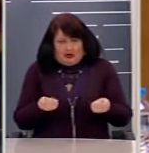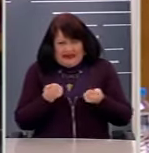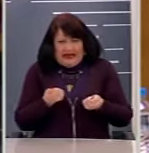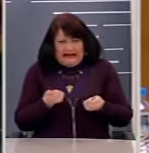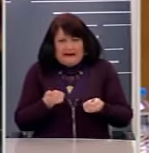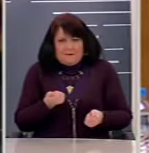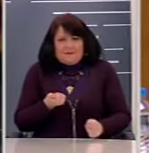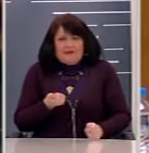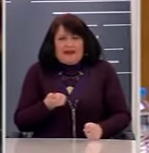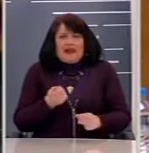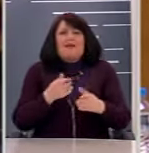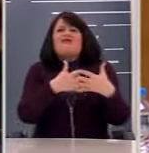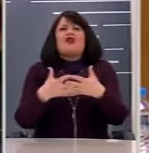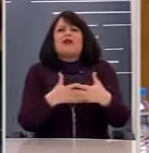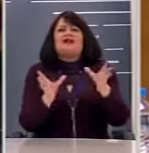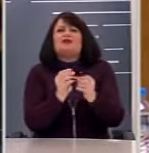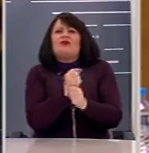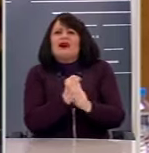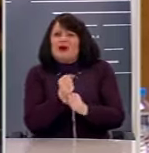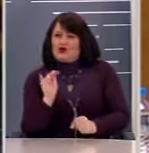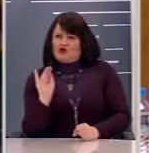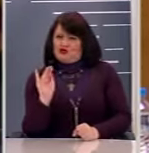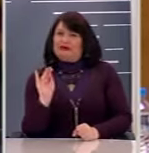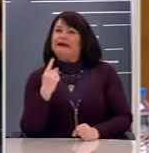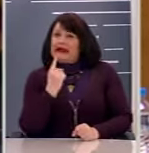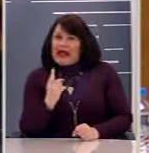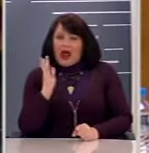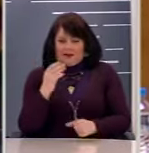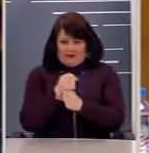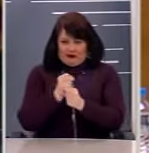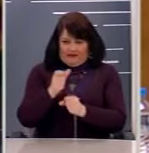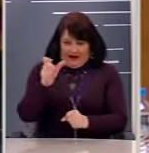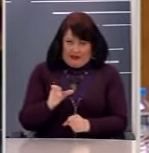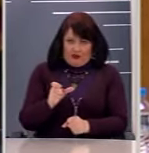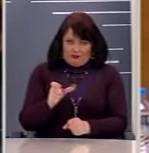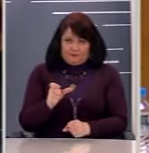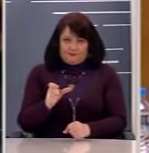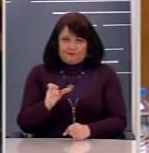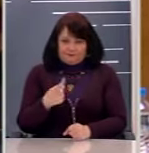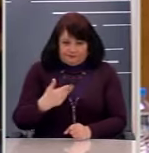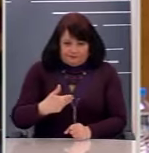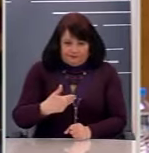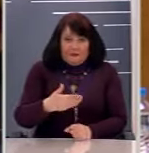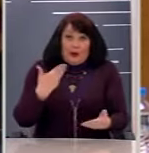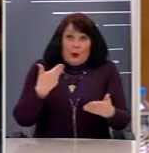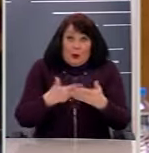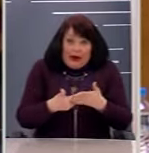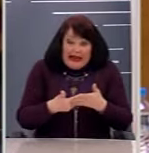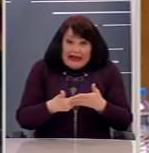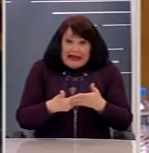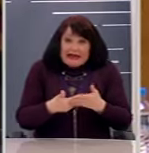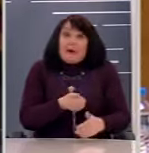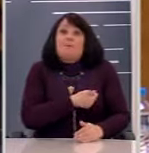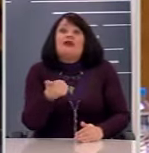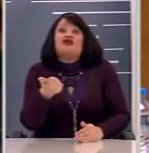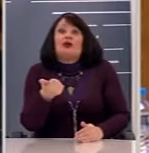συνάδελφε, με τις φαρμακοβιομηχανίες? Λέει ότι αν ένα φάρμακο πλησιάσει στη λήξη του,